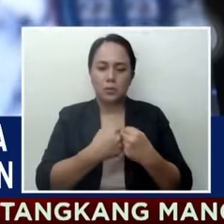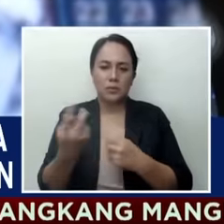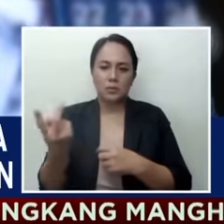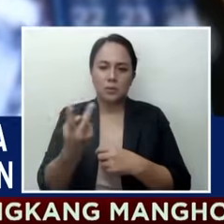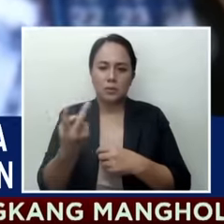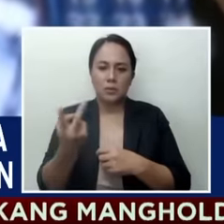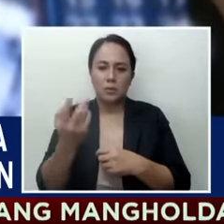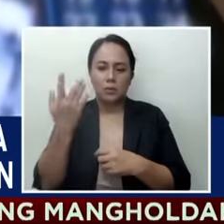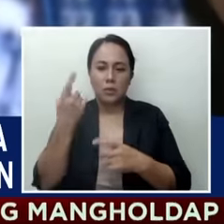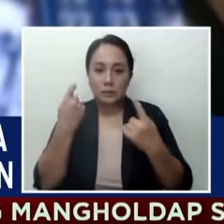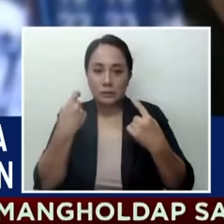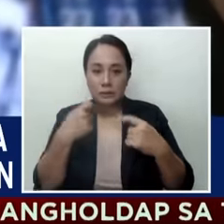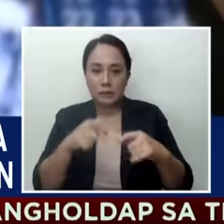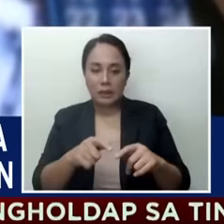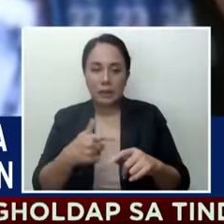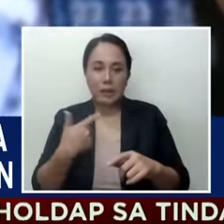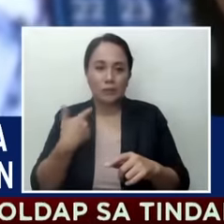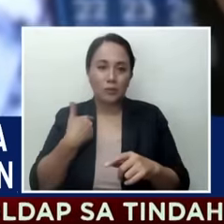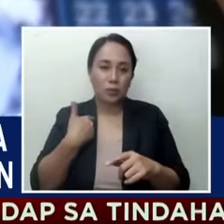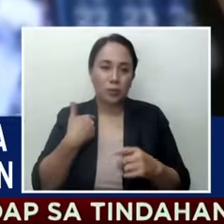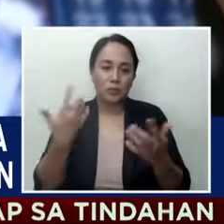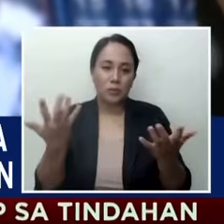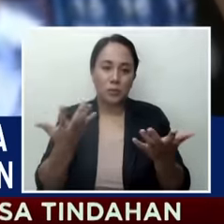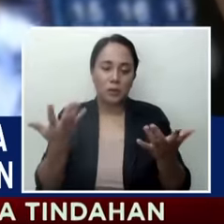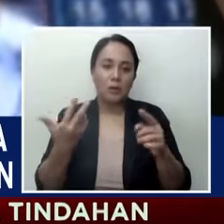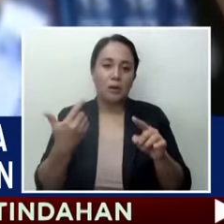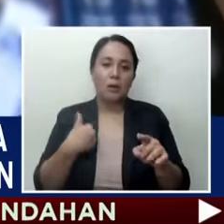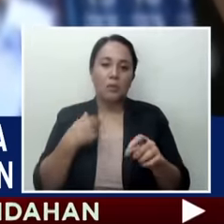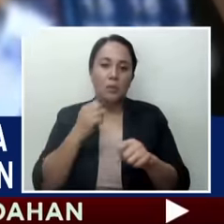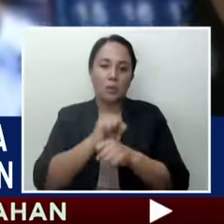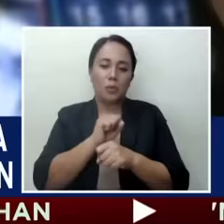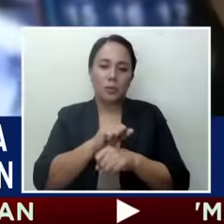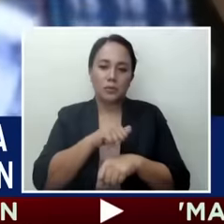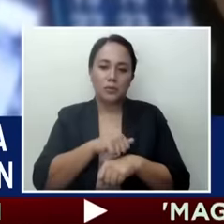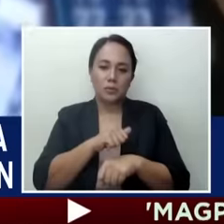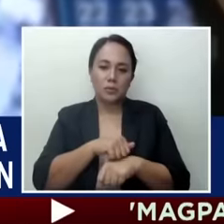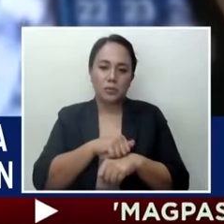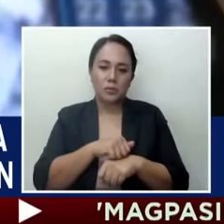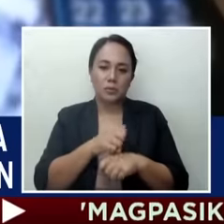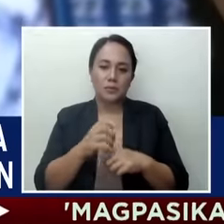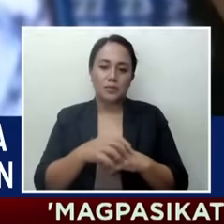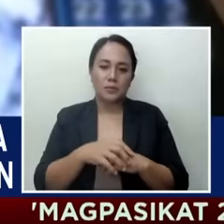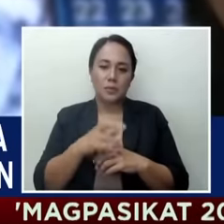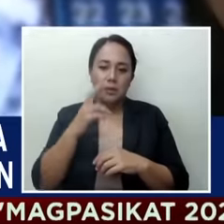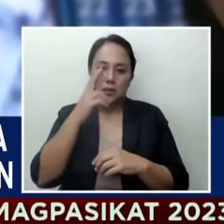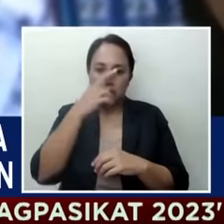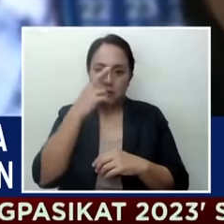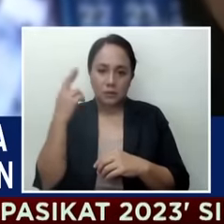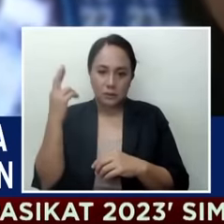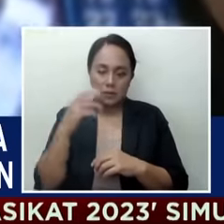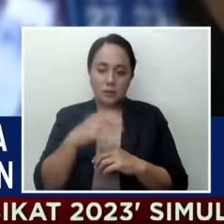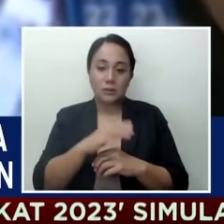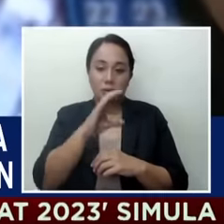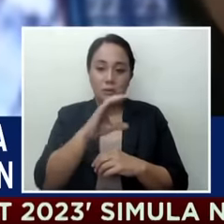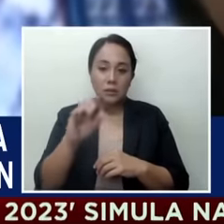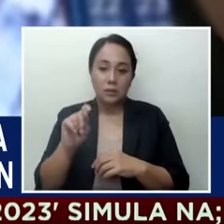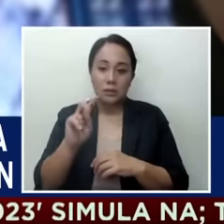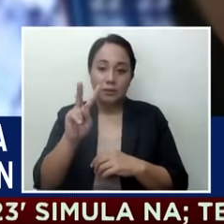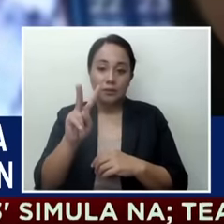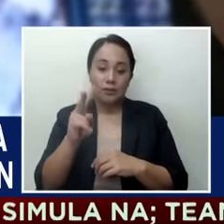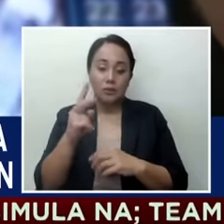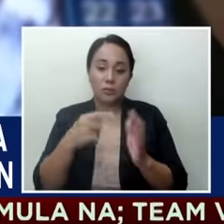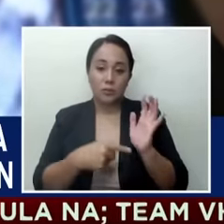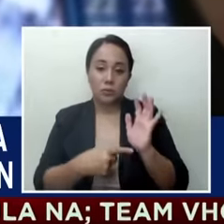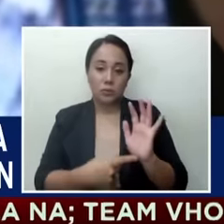na nagtangkang mag-hold up sa pinagtatrabahuan niyang convenience store sa Binangonan, Rizal. Sa CCTV na ipinakita ng